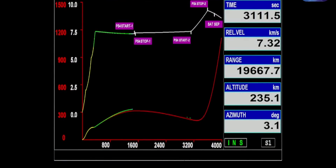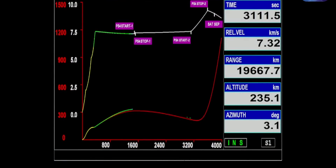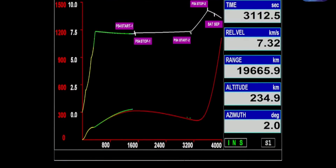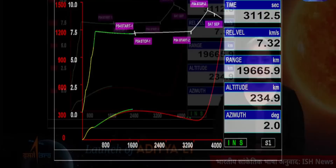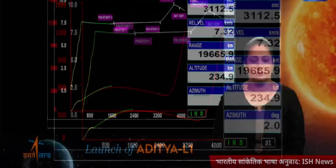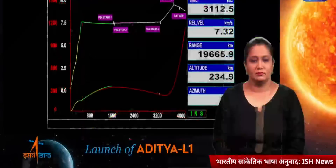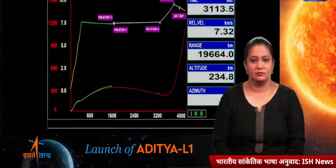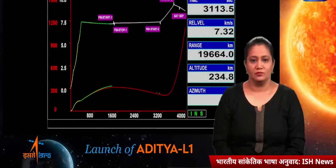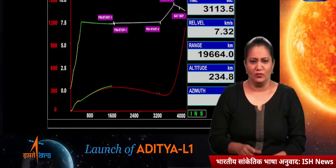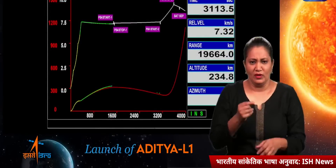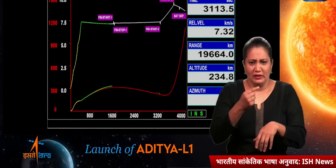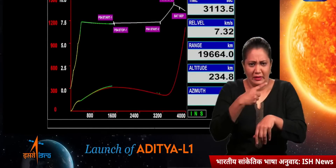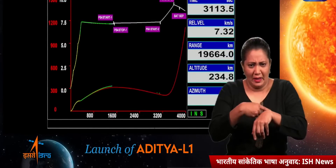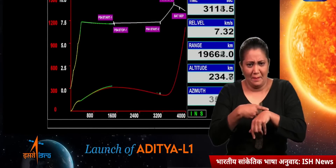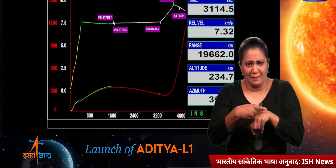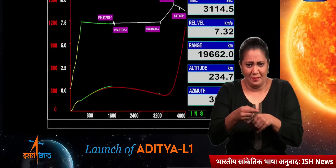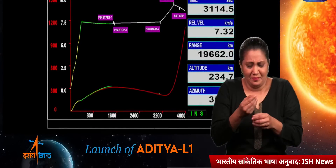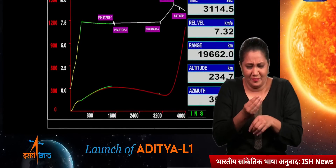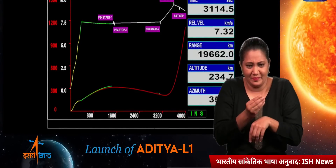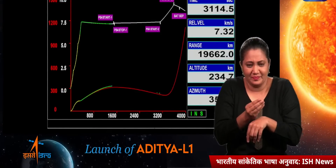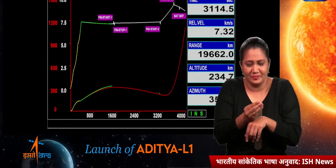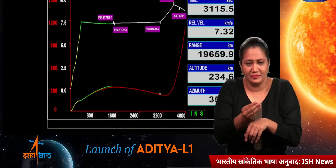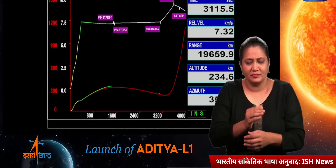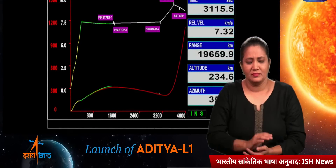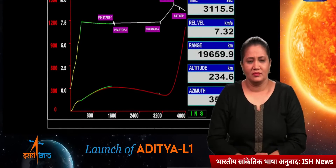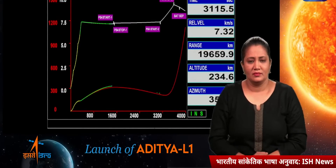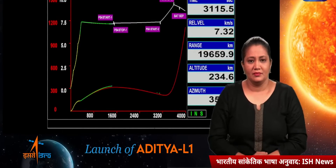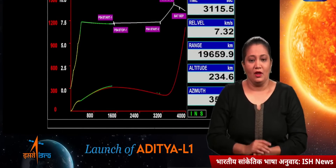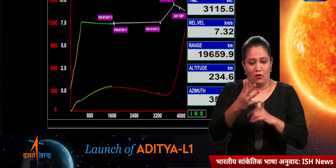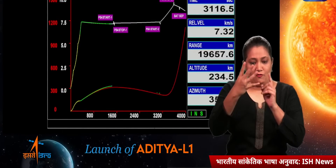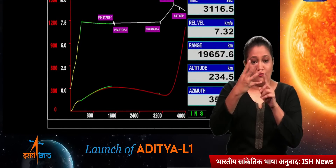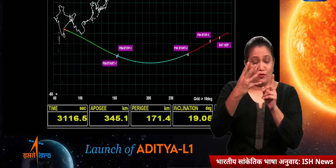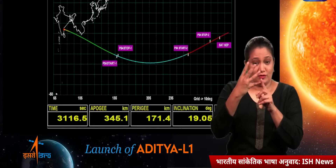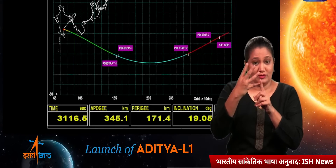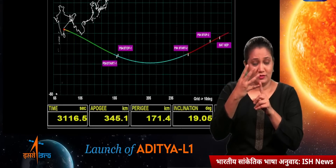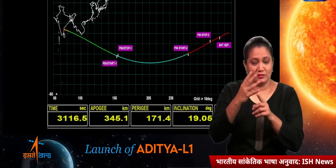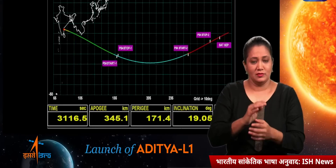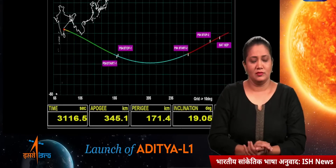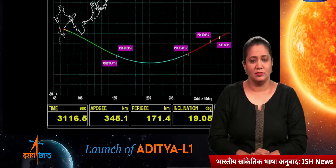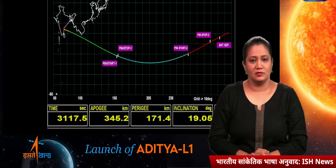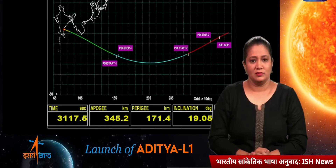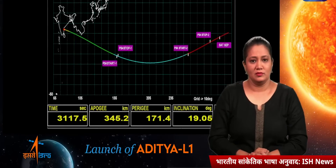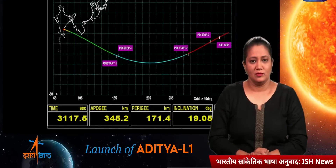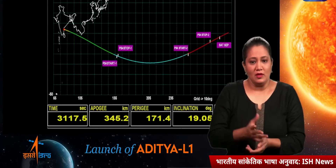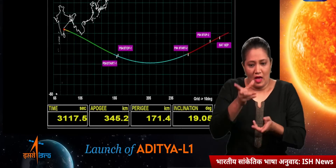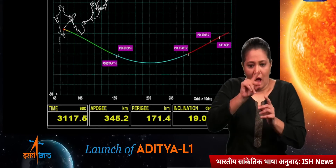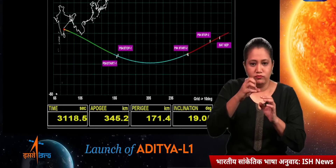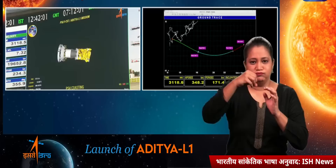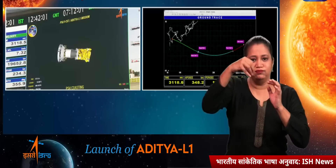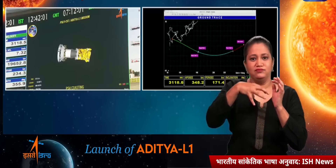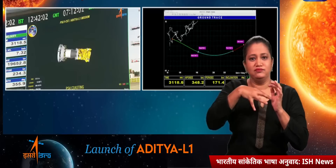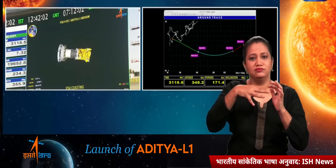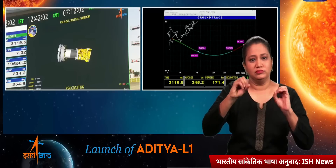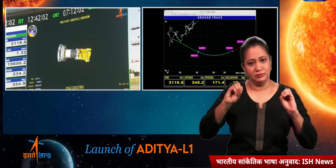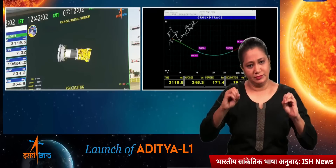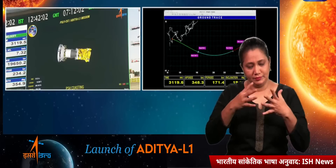अब कुछ ही क्षणों में हम चतुर्थ चरण के पुनः प्रज्वलन को